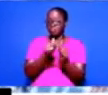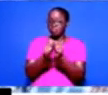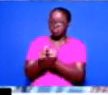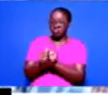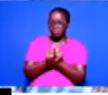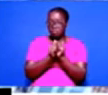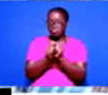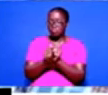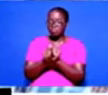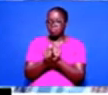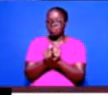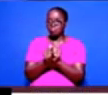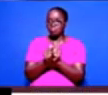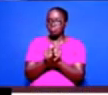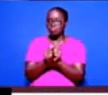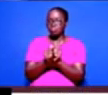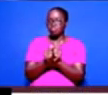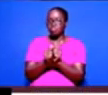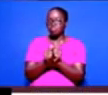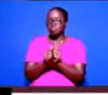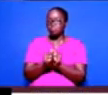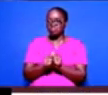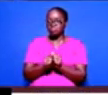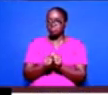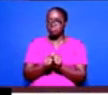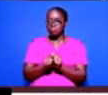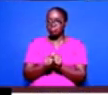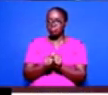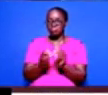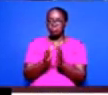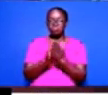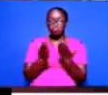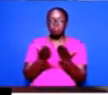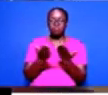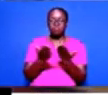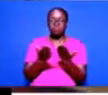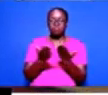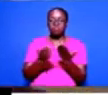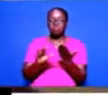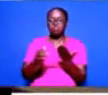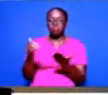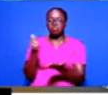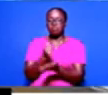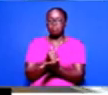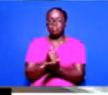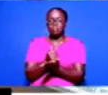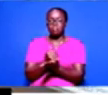katika kona zote za nchi. Such condolence books have been opened in county headquarters for